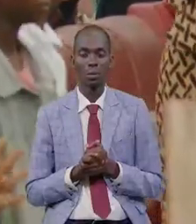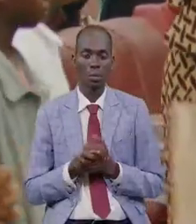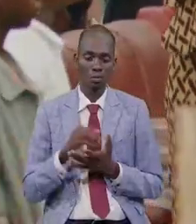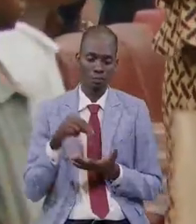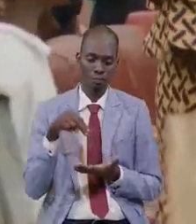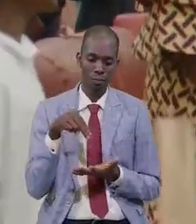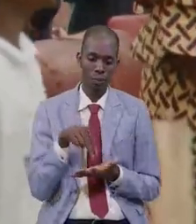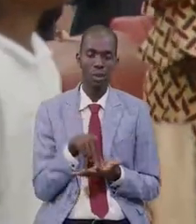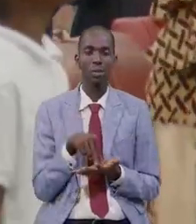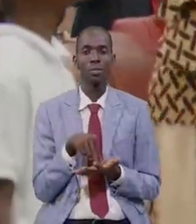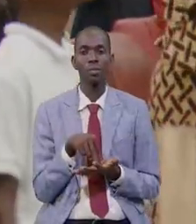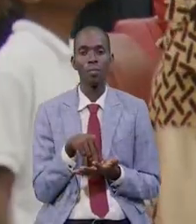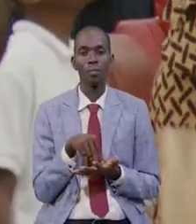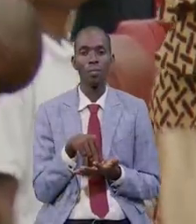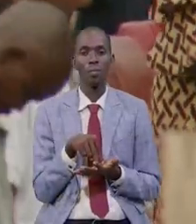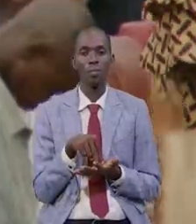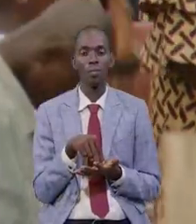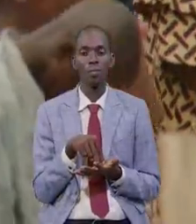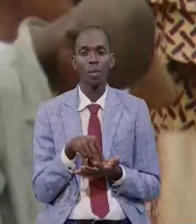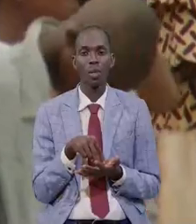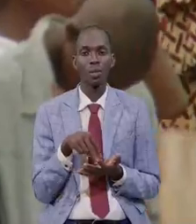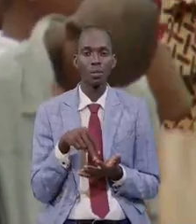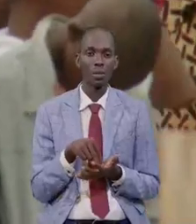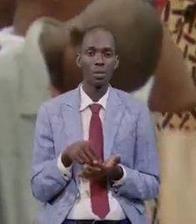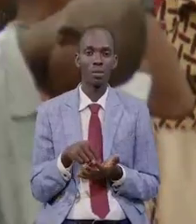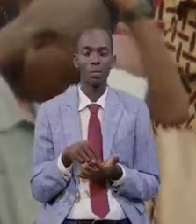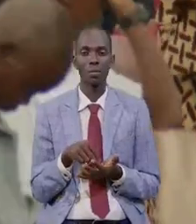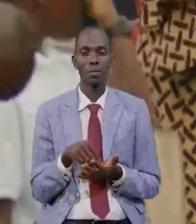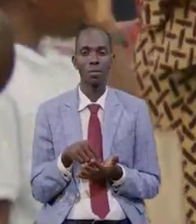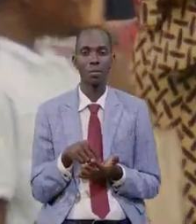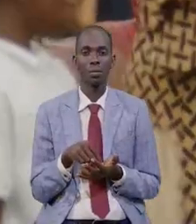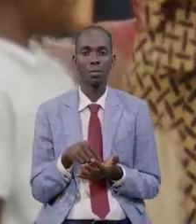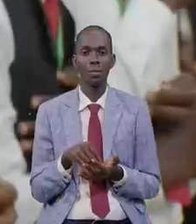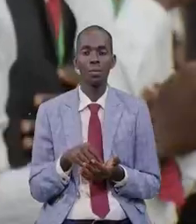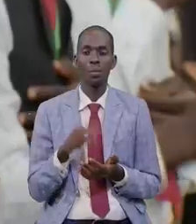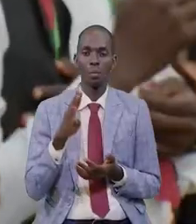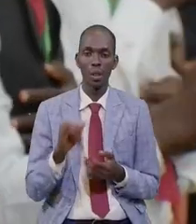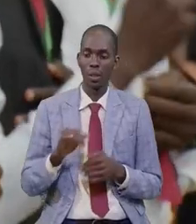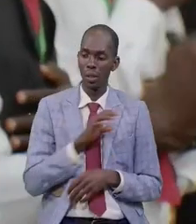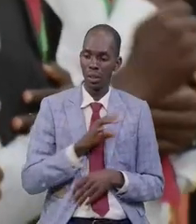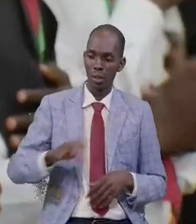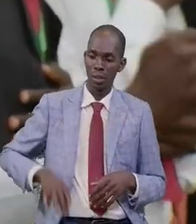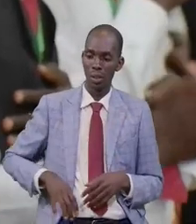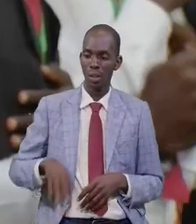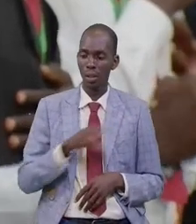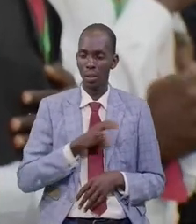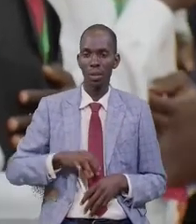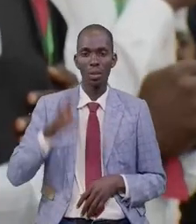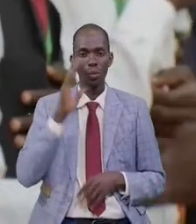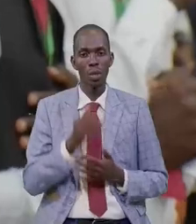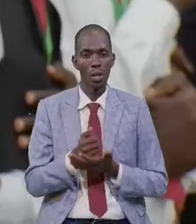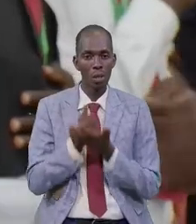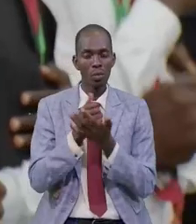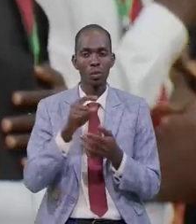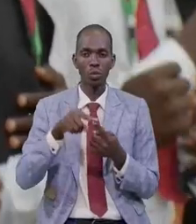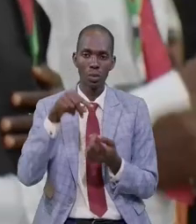fort lève-toi et tiens pour Christ et Christ va t'aider à tenir il va t'aider à